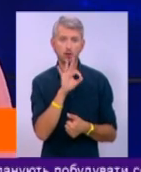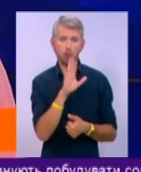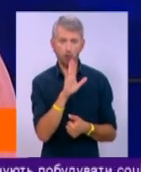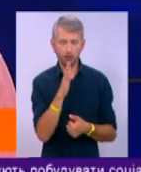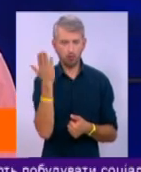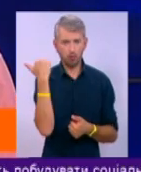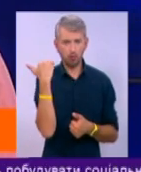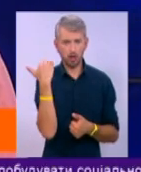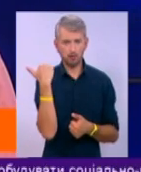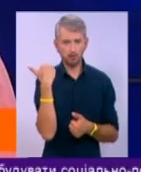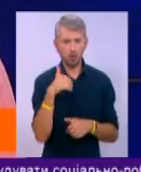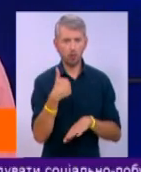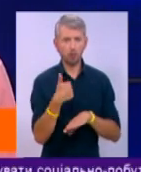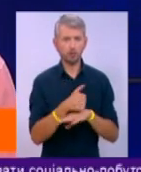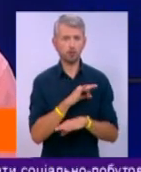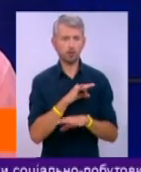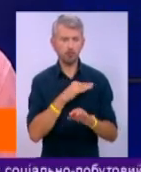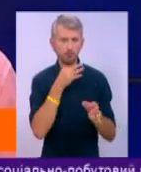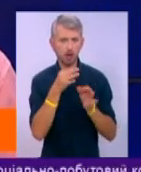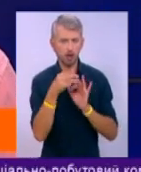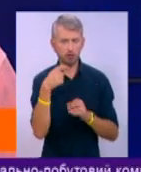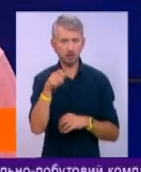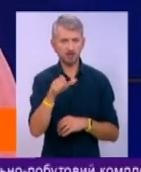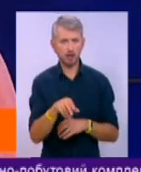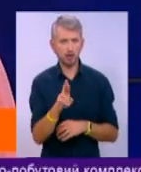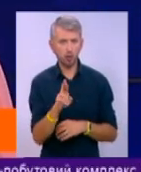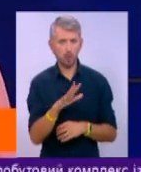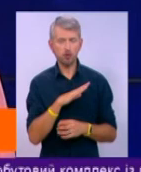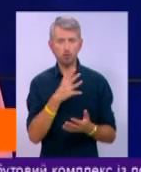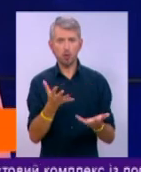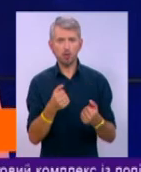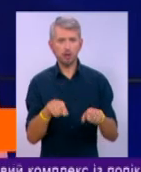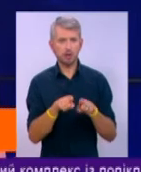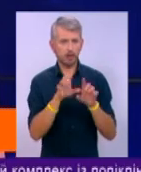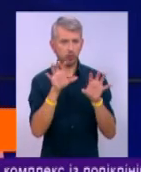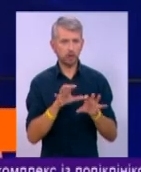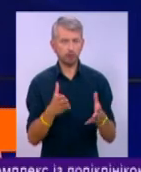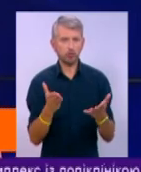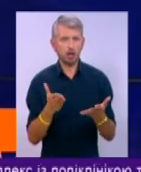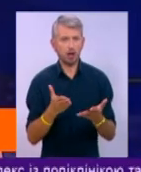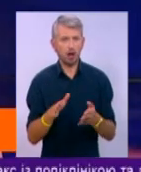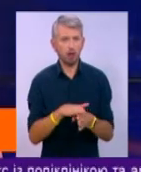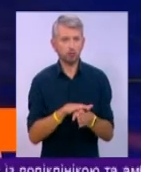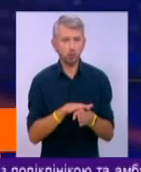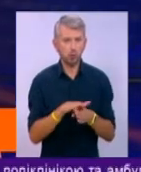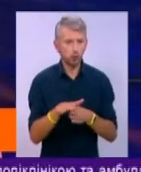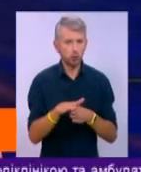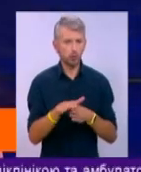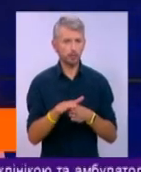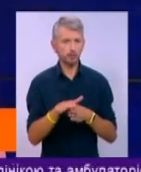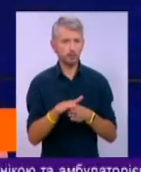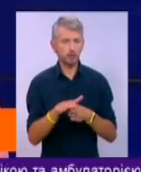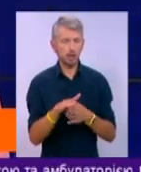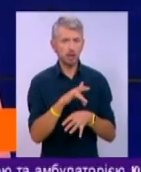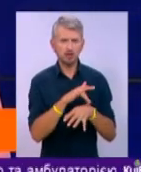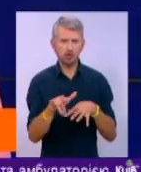попереднім, значить, головним юридичним радником президента Януковича, було прийнято таке законодавство, яке абсолютно нищить